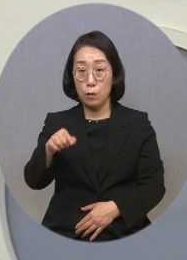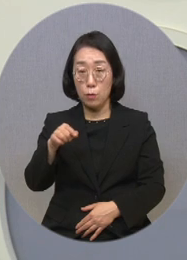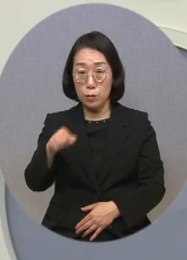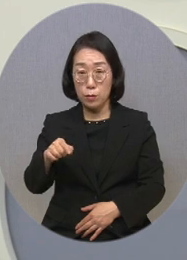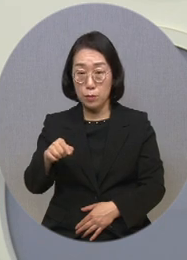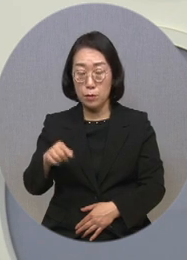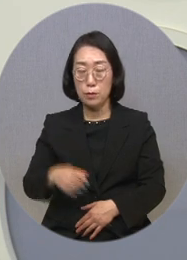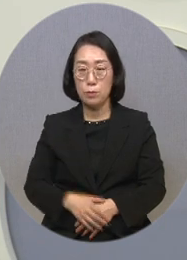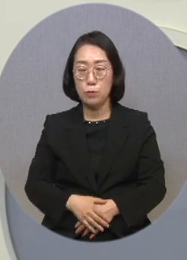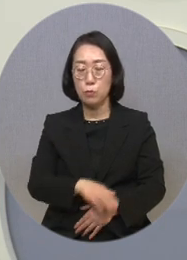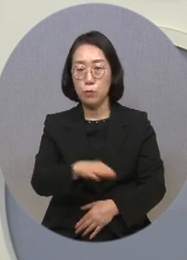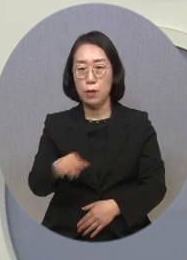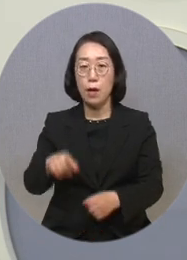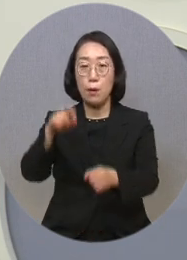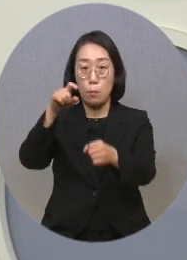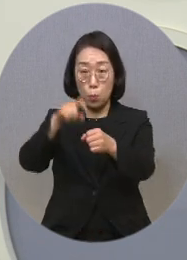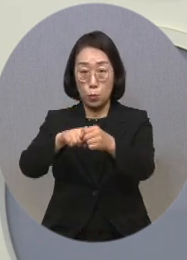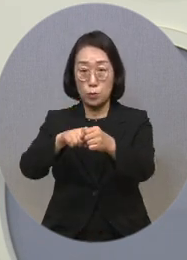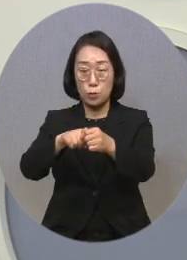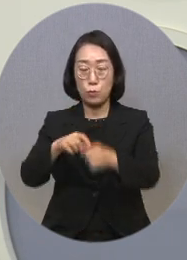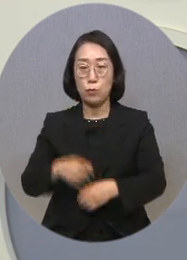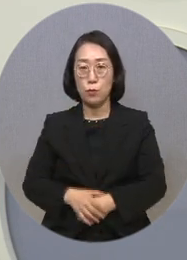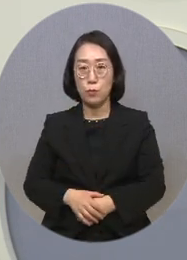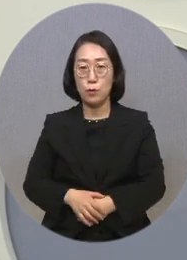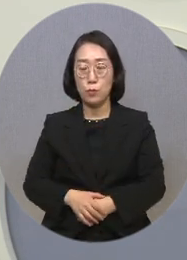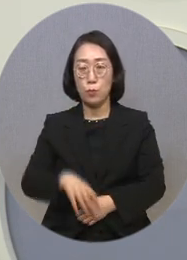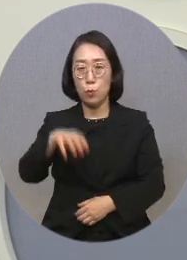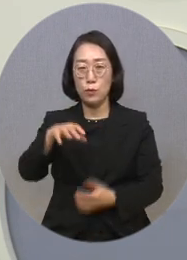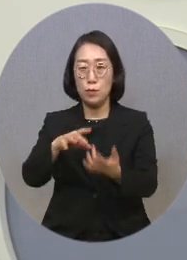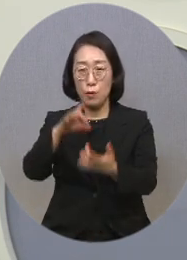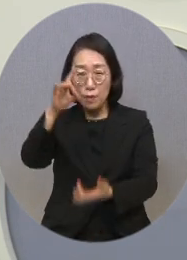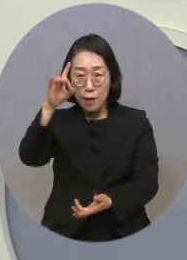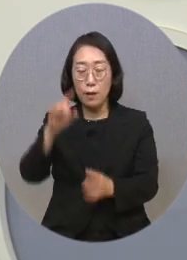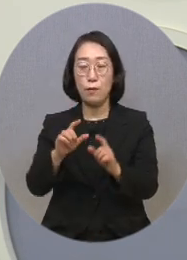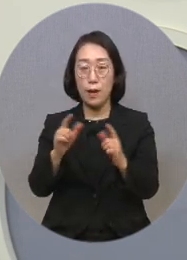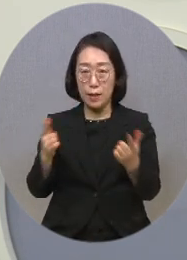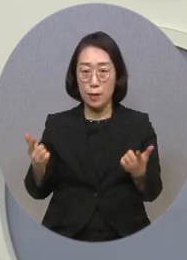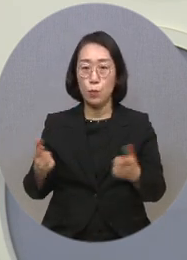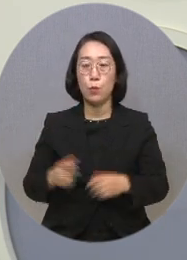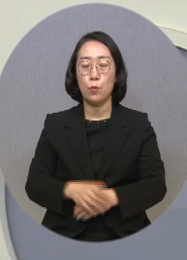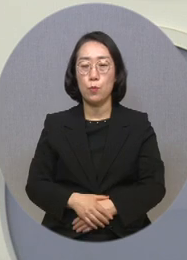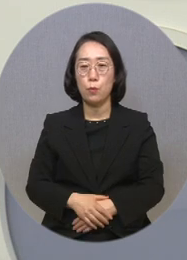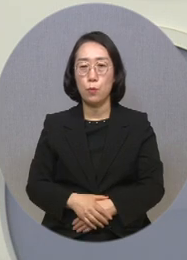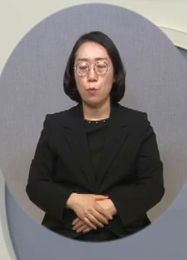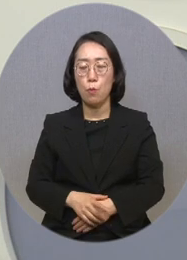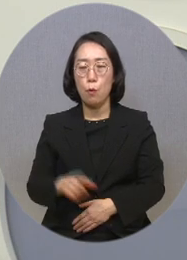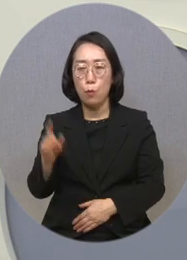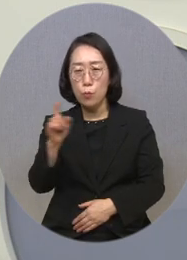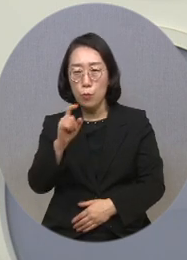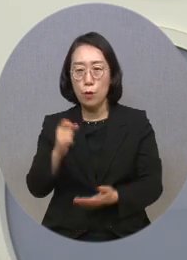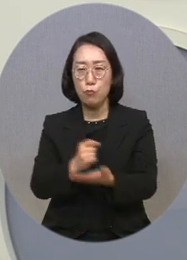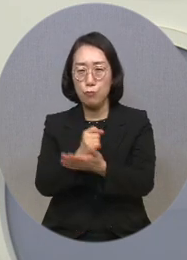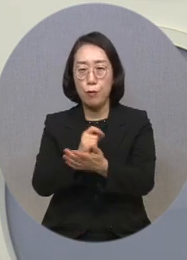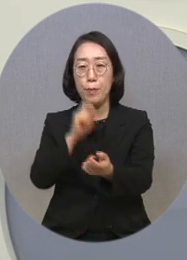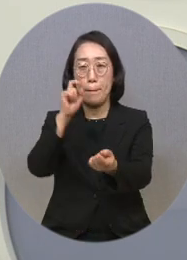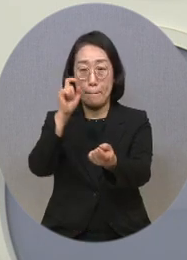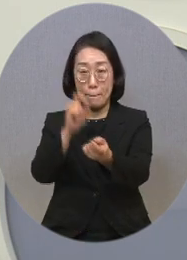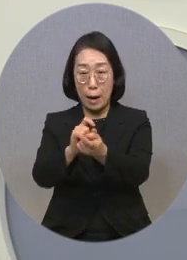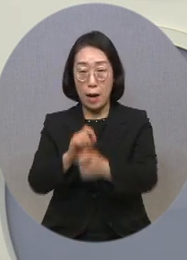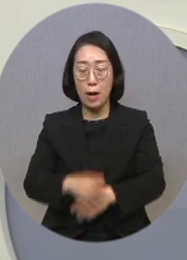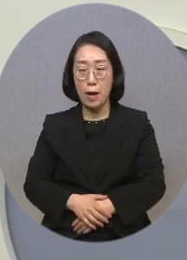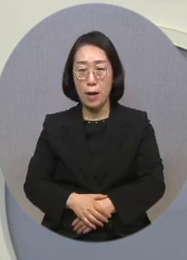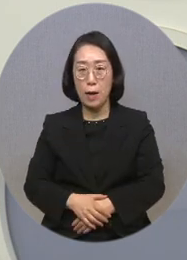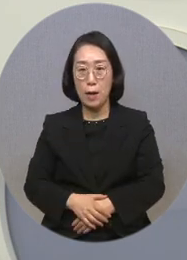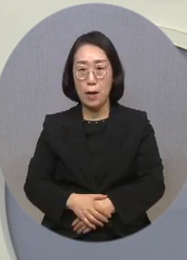저가 그런 걸 목적으로 해서 그 자리를 선택한 건 아니고 어떻게 우연한 기회에 양백의